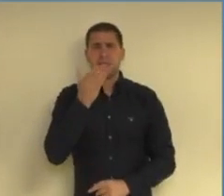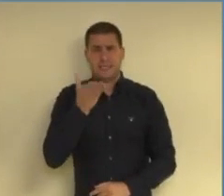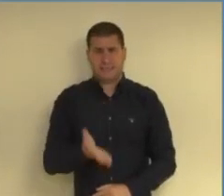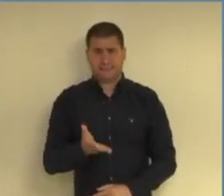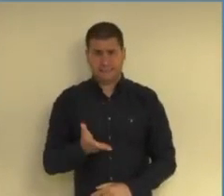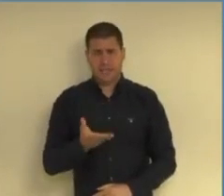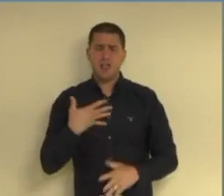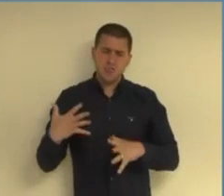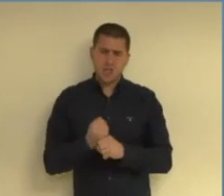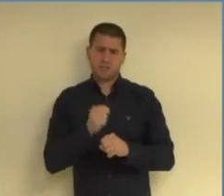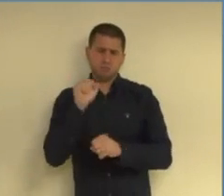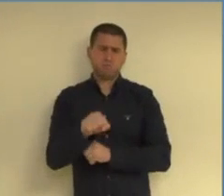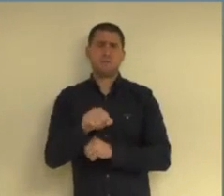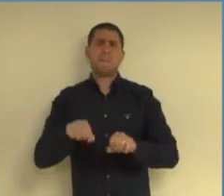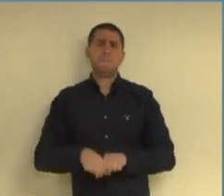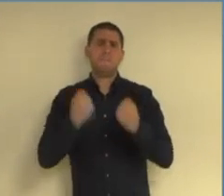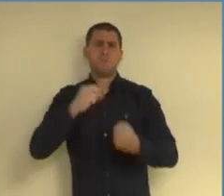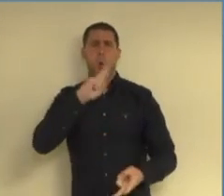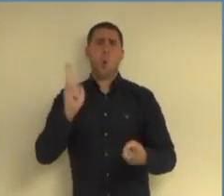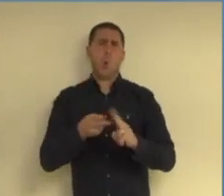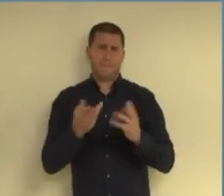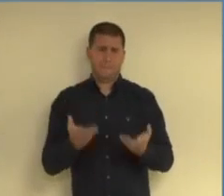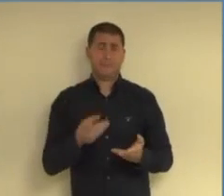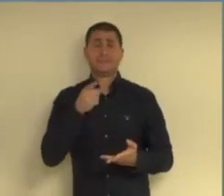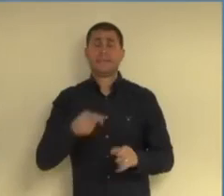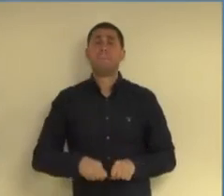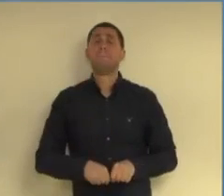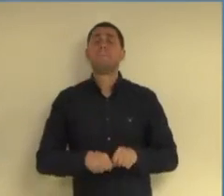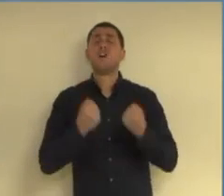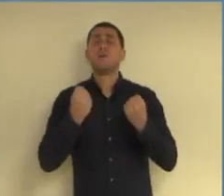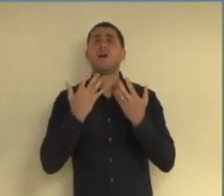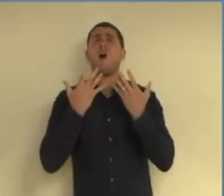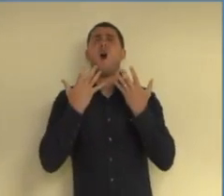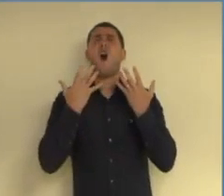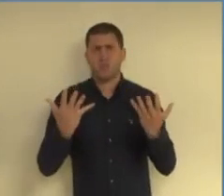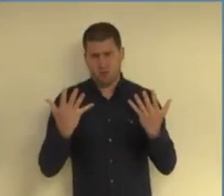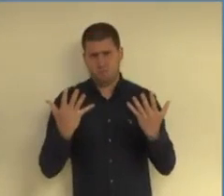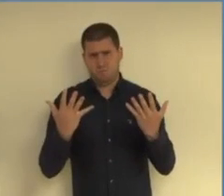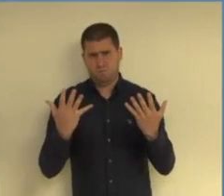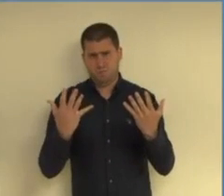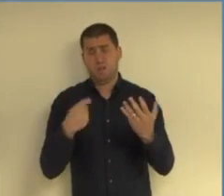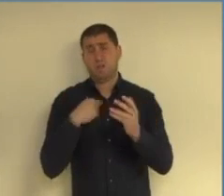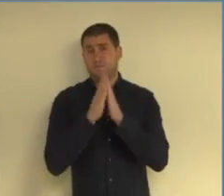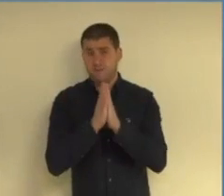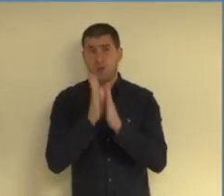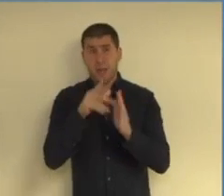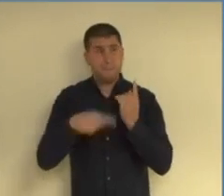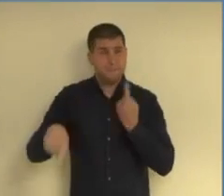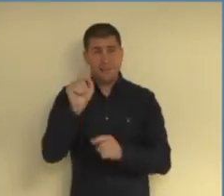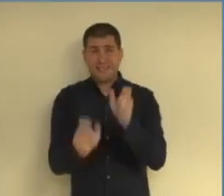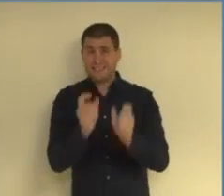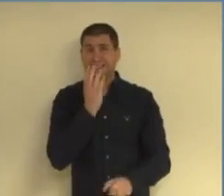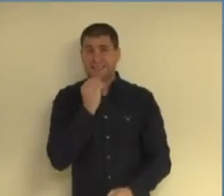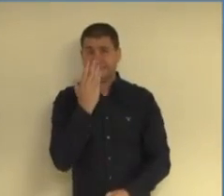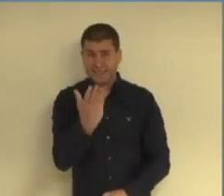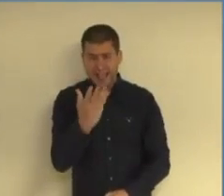נצלח את המשבר העולמי הזה. זהו משבר ענק. אני מבקש שגם אתם, אזרחי